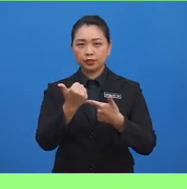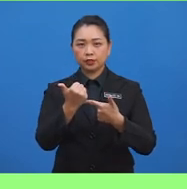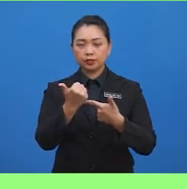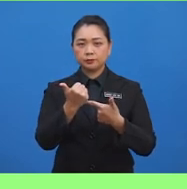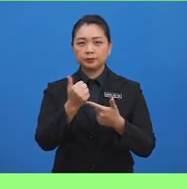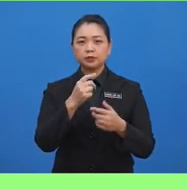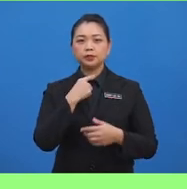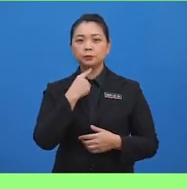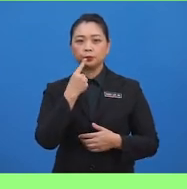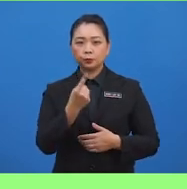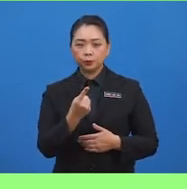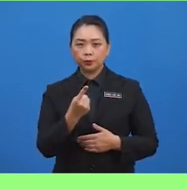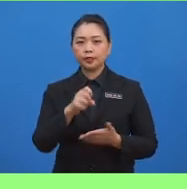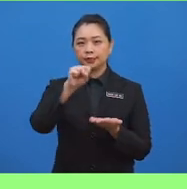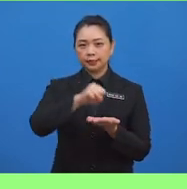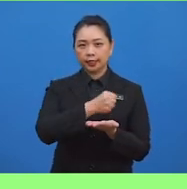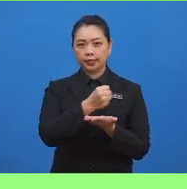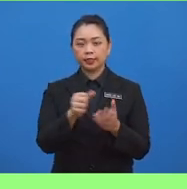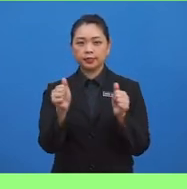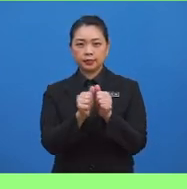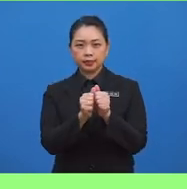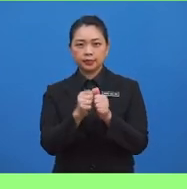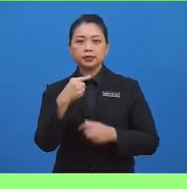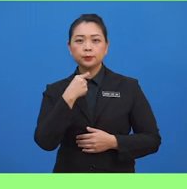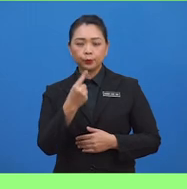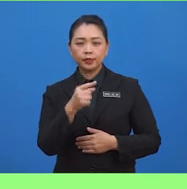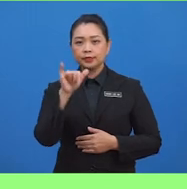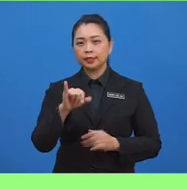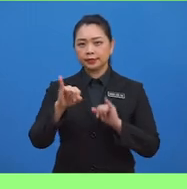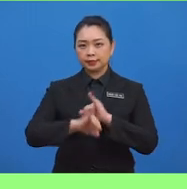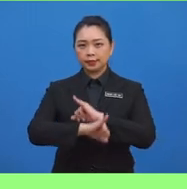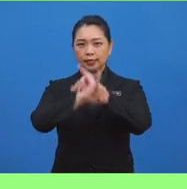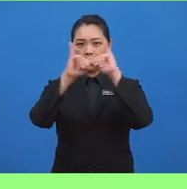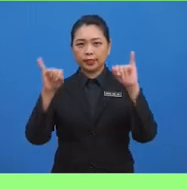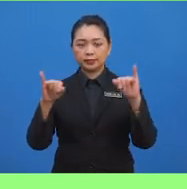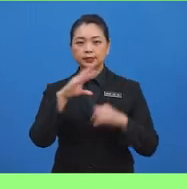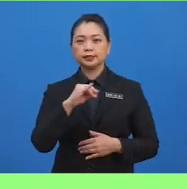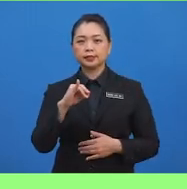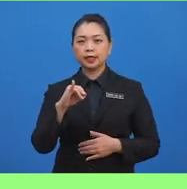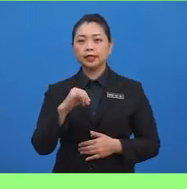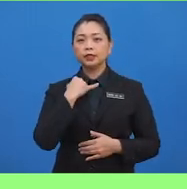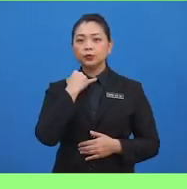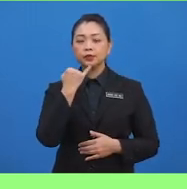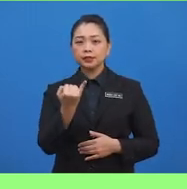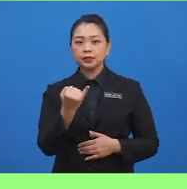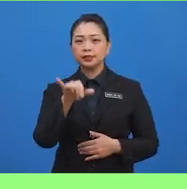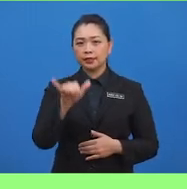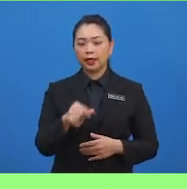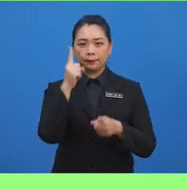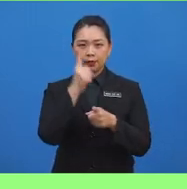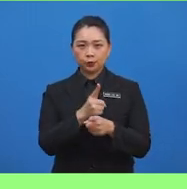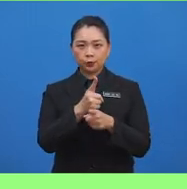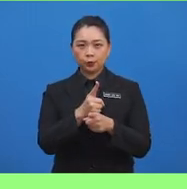melafazkan syair dengan sebutan yang jelas dan intonasi yang